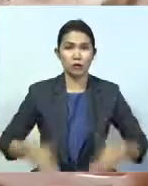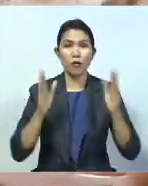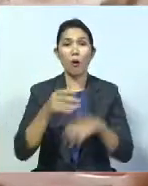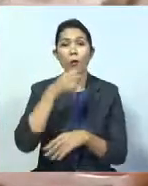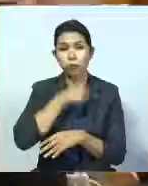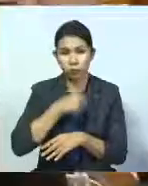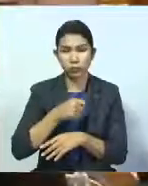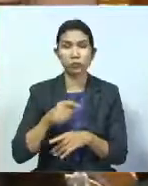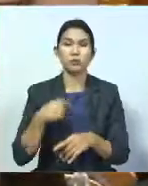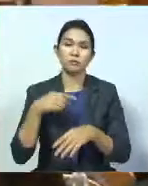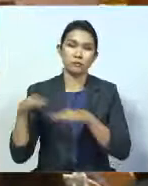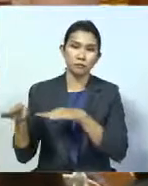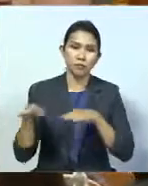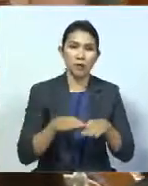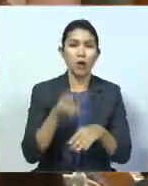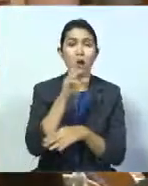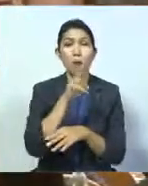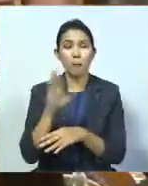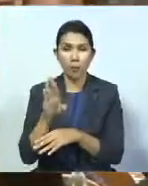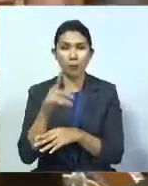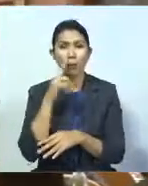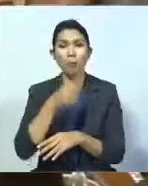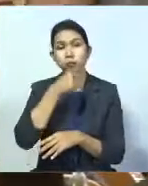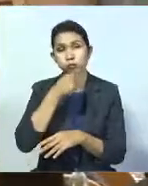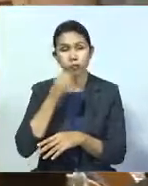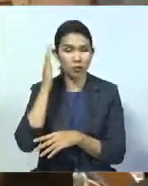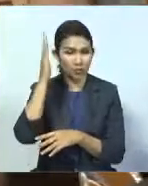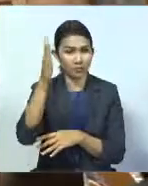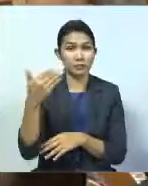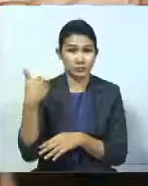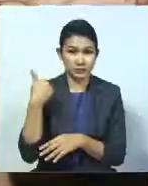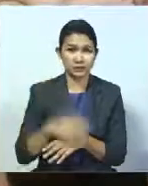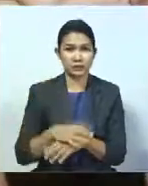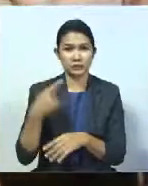ายุและการเตรียมระบบรองรับสังคมผู้สูงวัยของประเทศไท